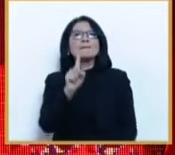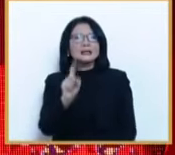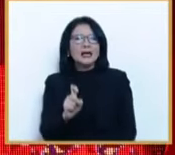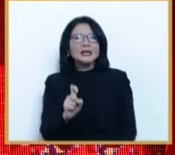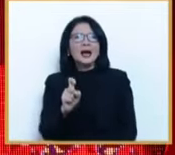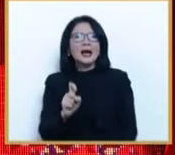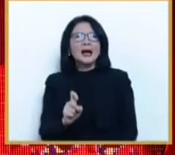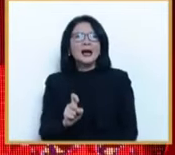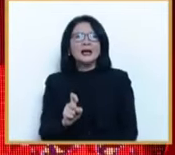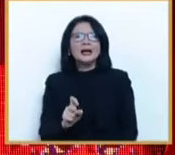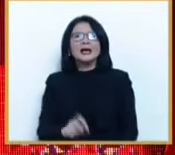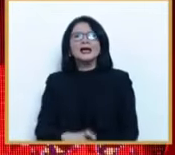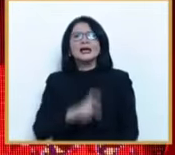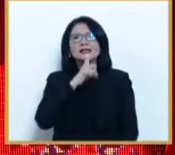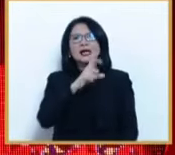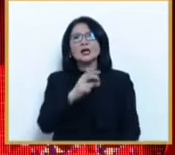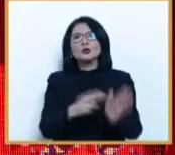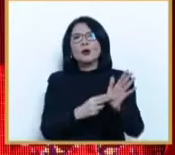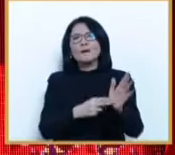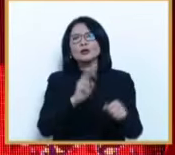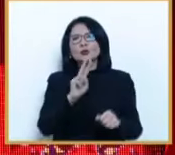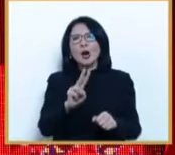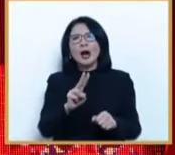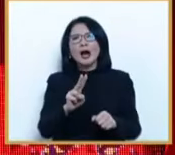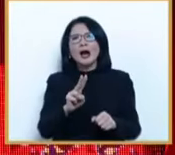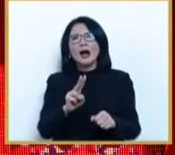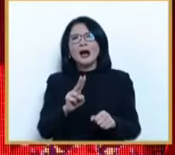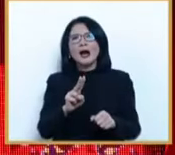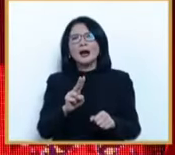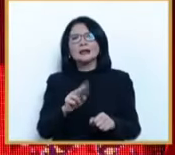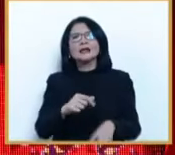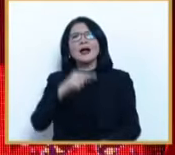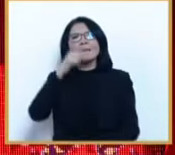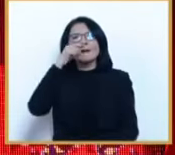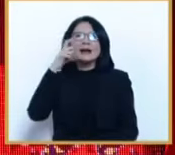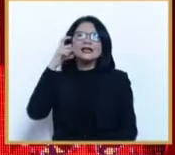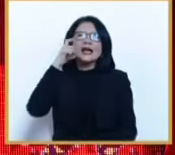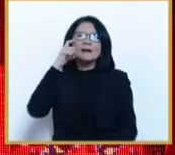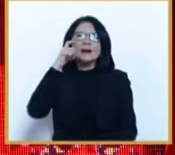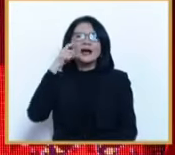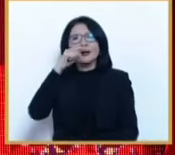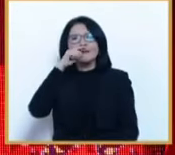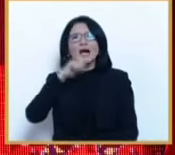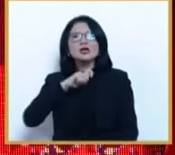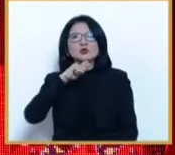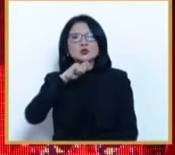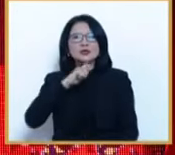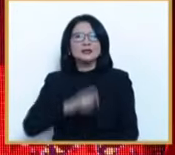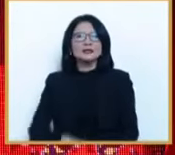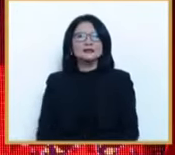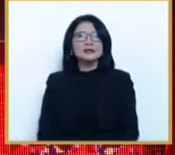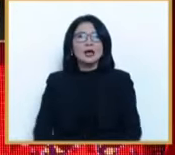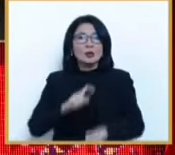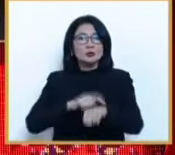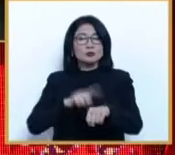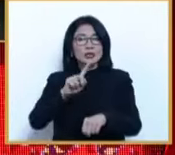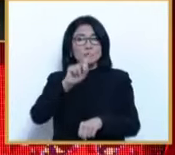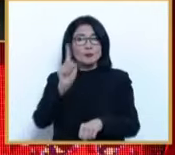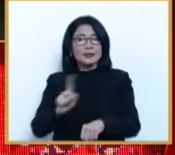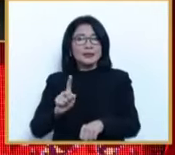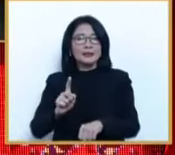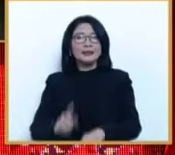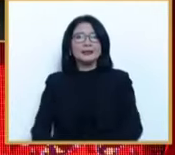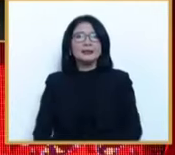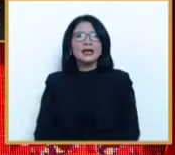kepada pasangan calon nomor urut du Bapak Darma pongrekun dan bapak Kun Wardana waktunya 1 menit dimulai